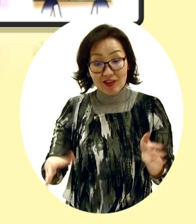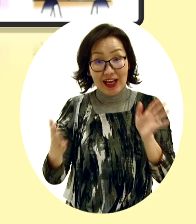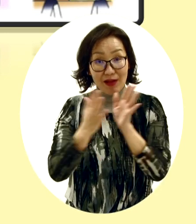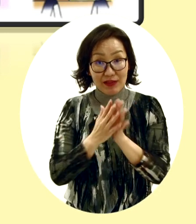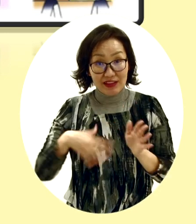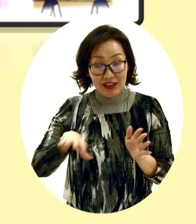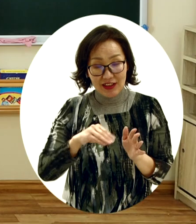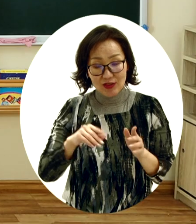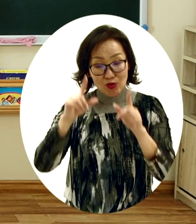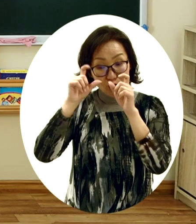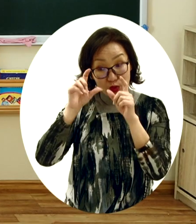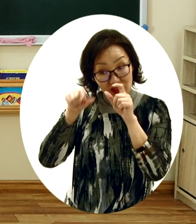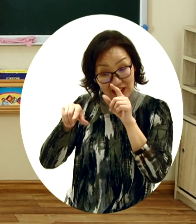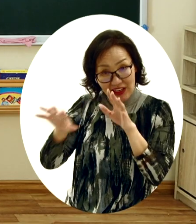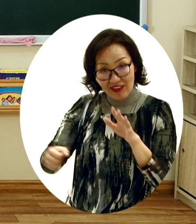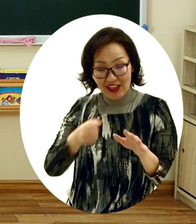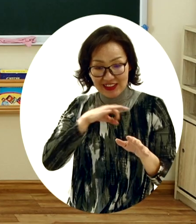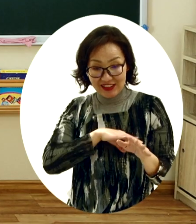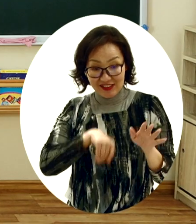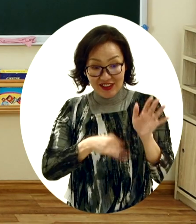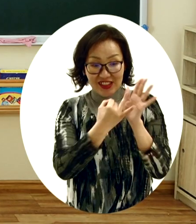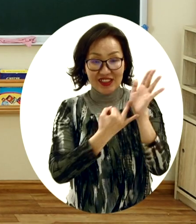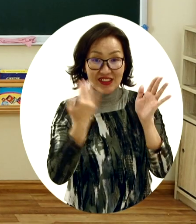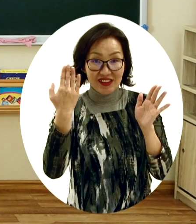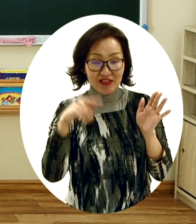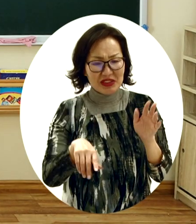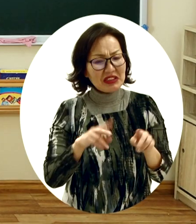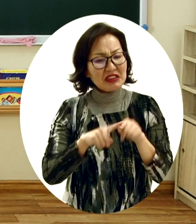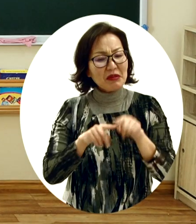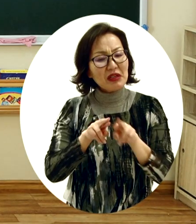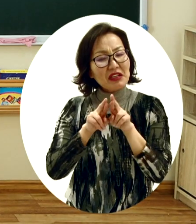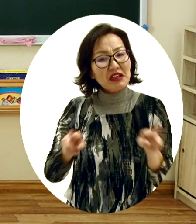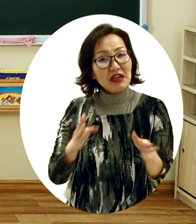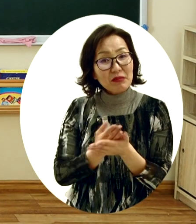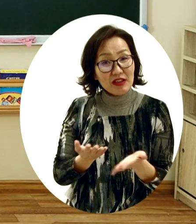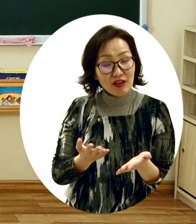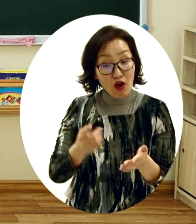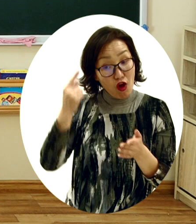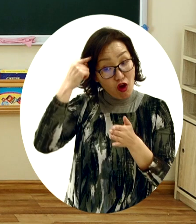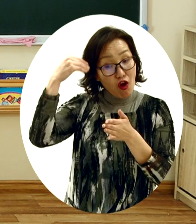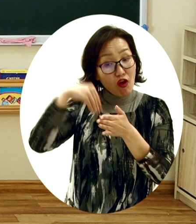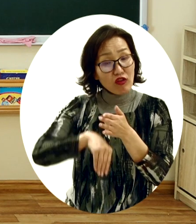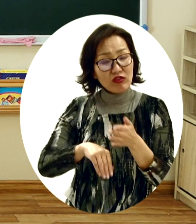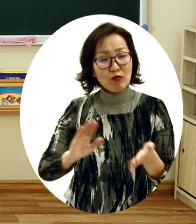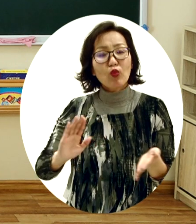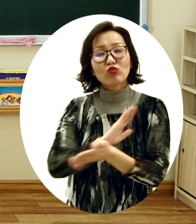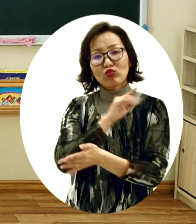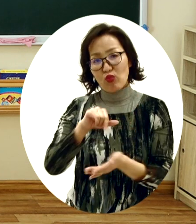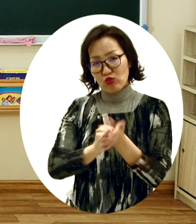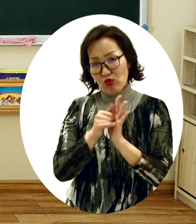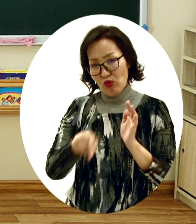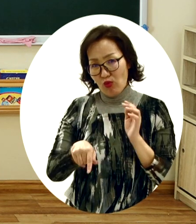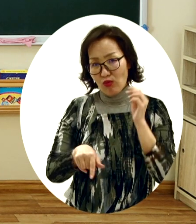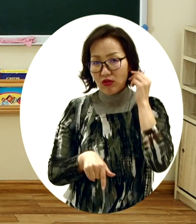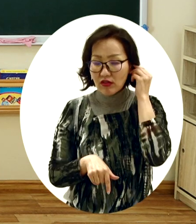хамтдаа зураг дүрс ашигласан ихтгэлийн хувьд ямар ялгаа байна вэ гэхээр зэрэг ойлгох нь хурдан